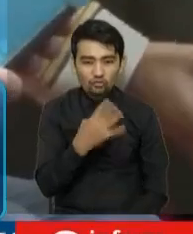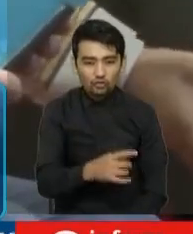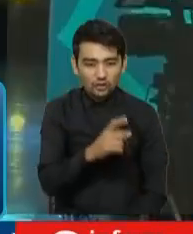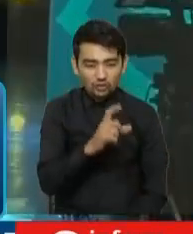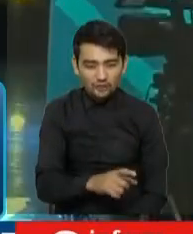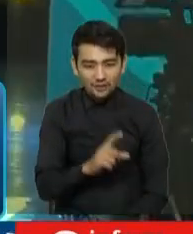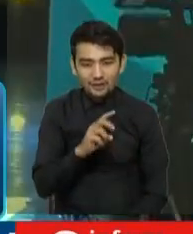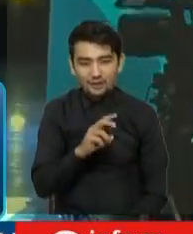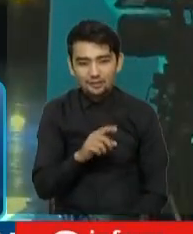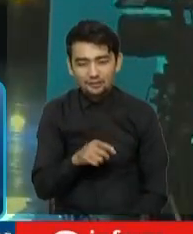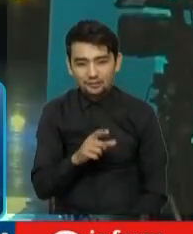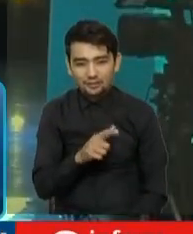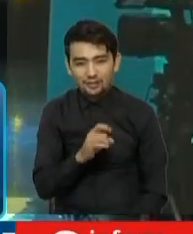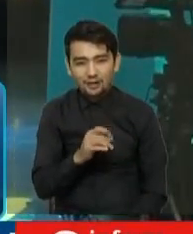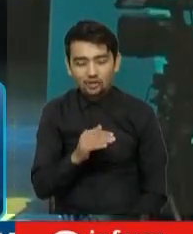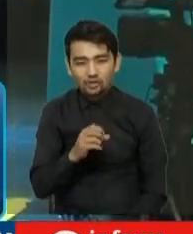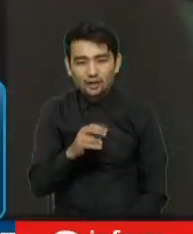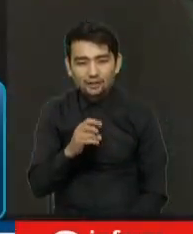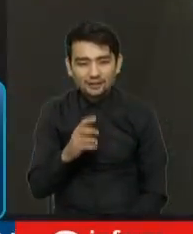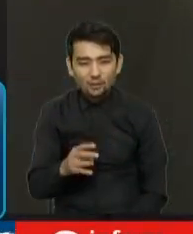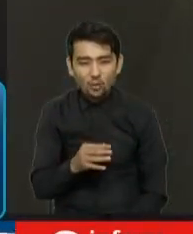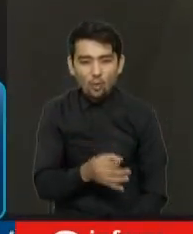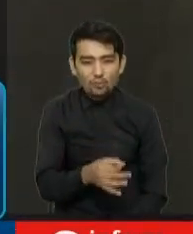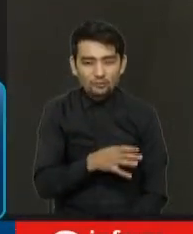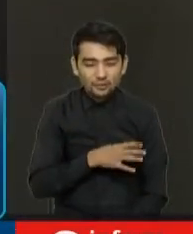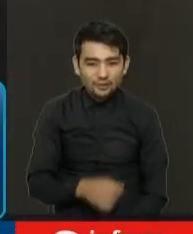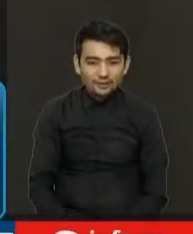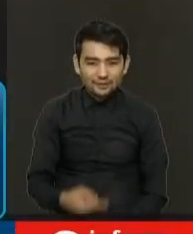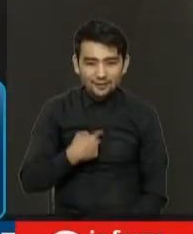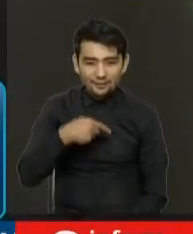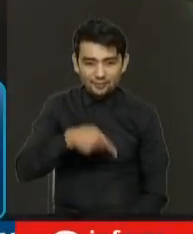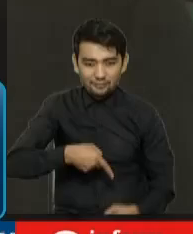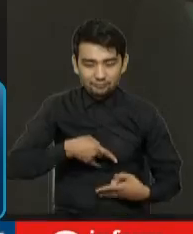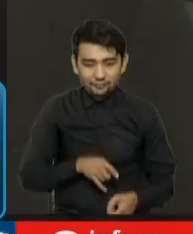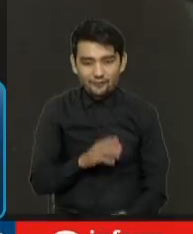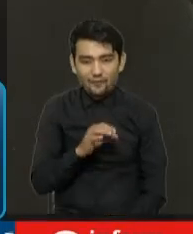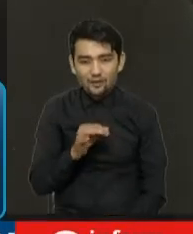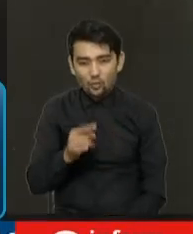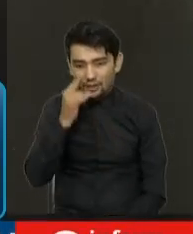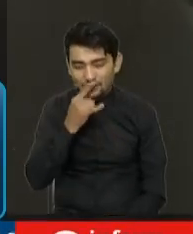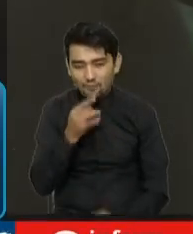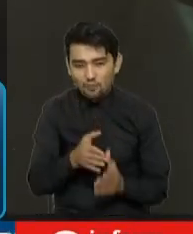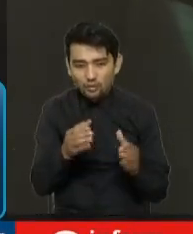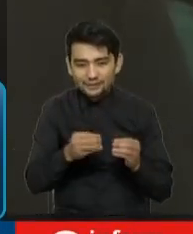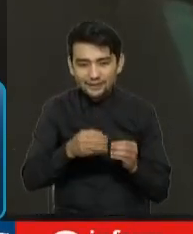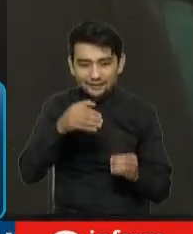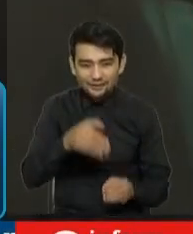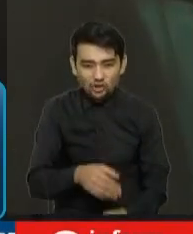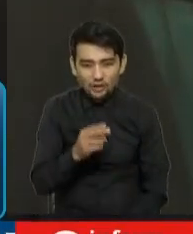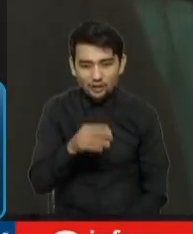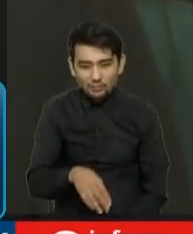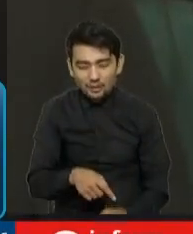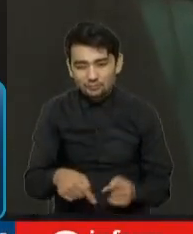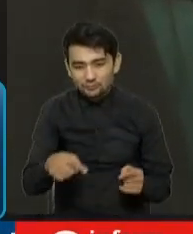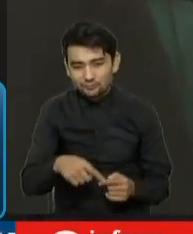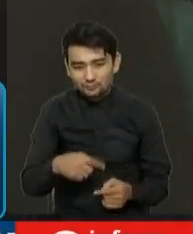звание почетного гражданина области. Я родился здесь, в Восточном Казахстане. Больше 10 тысяч километров у меня